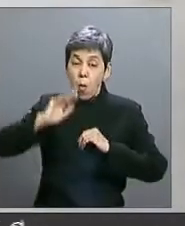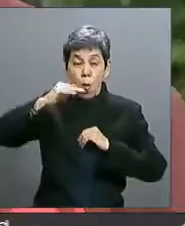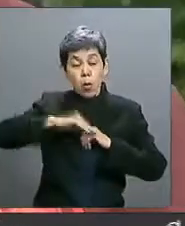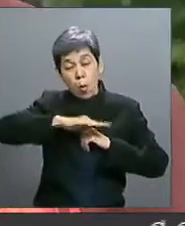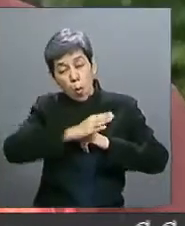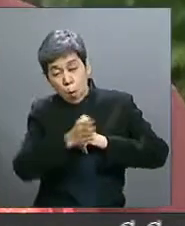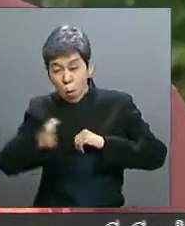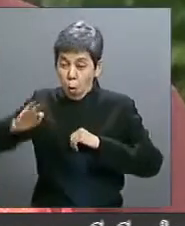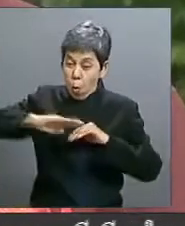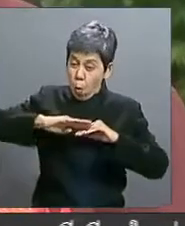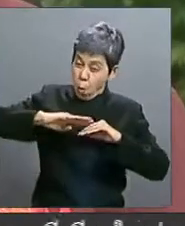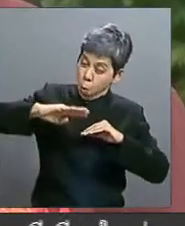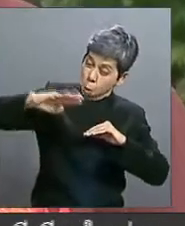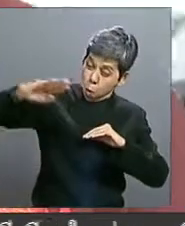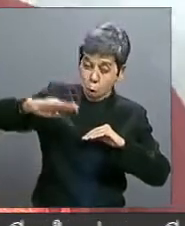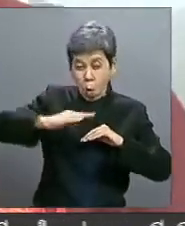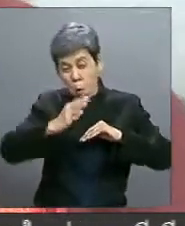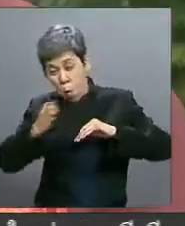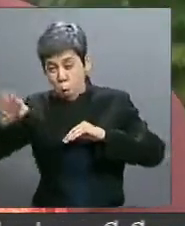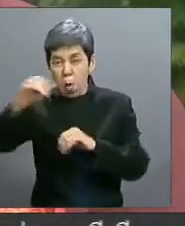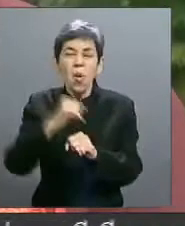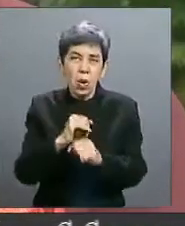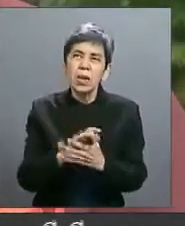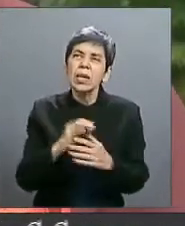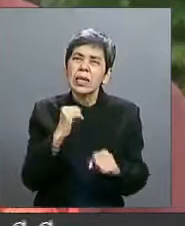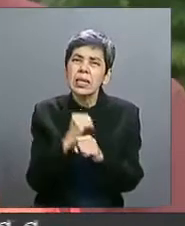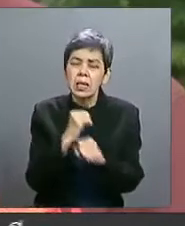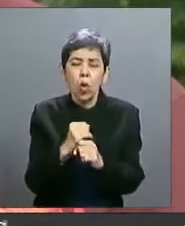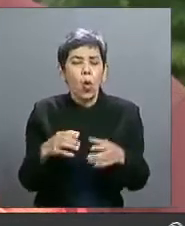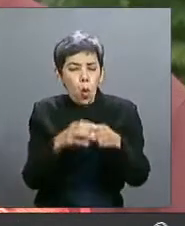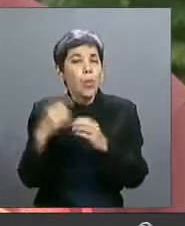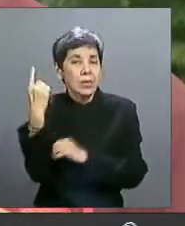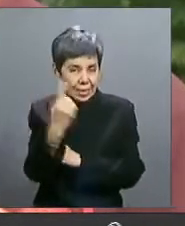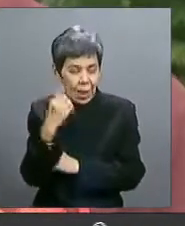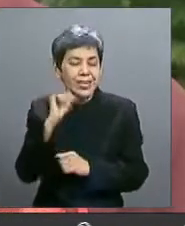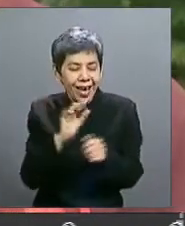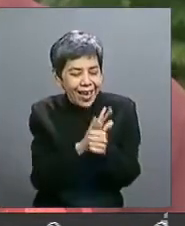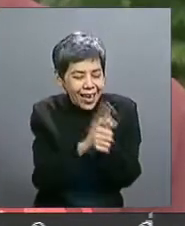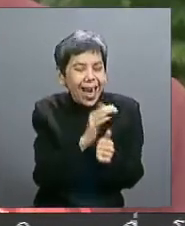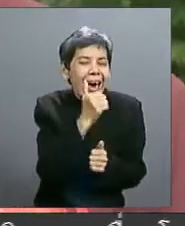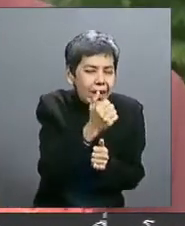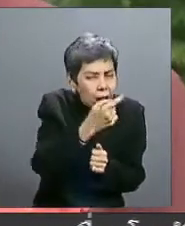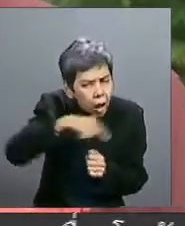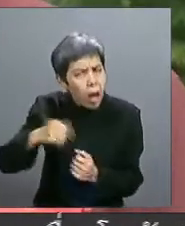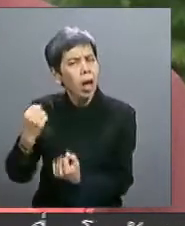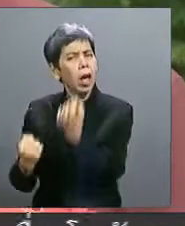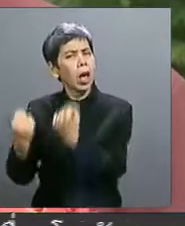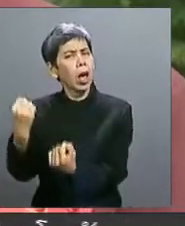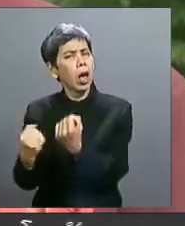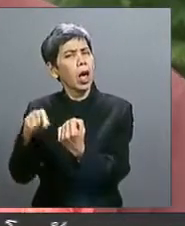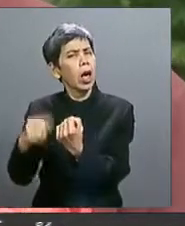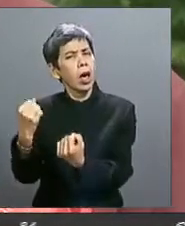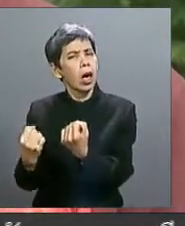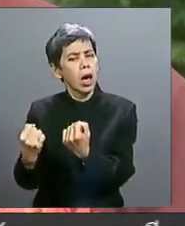ปพระธาตุดอยสุเทพเนี่ยมันก็เอื้ออำนวยต่อกลุ่มนักท่องเที่ยวแต่ในทางกลับกันคือ